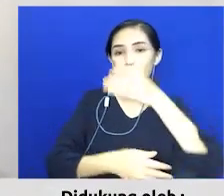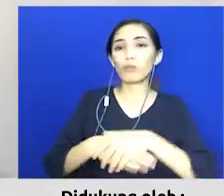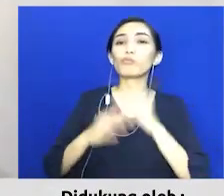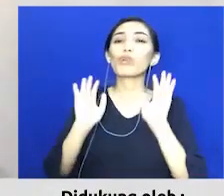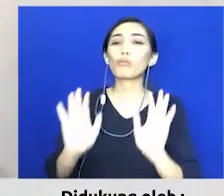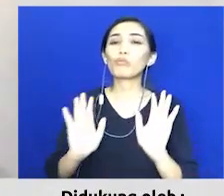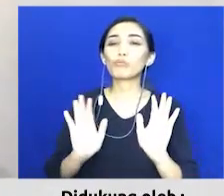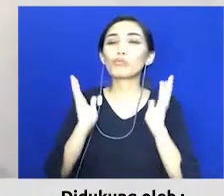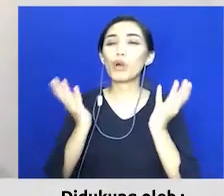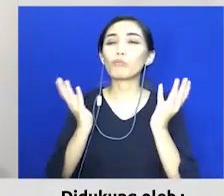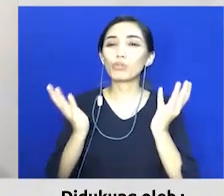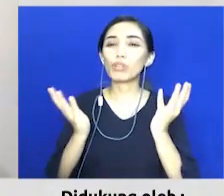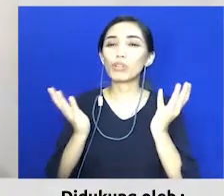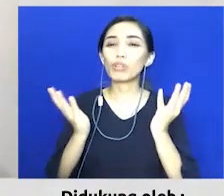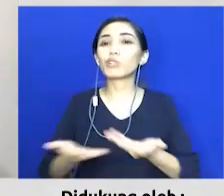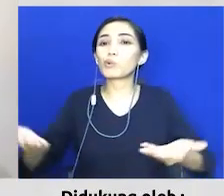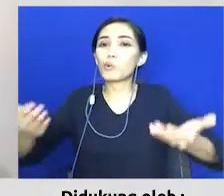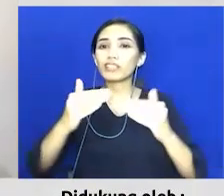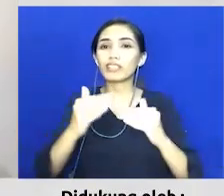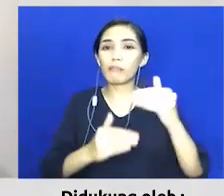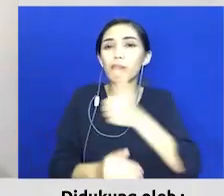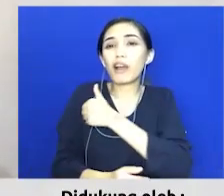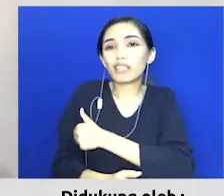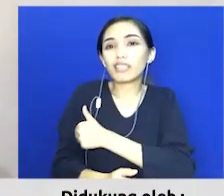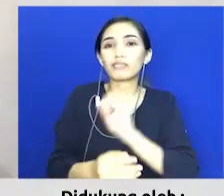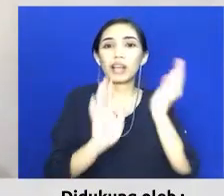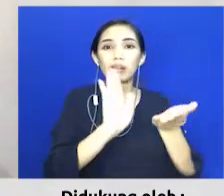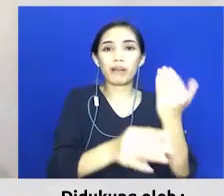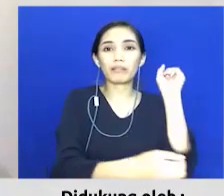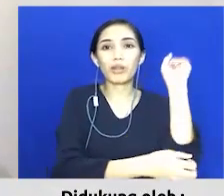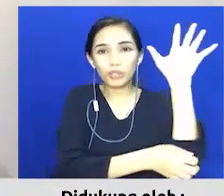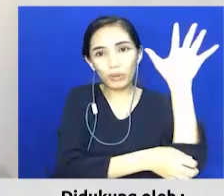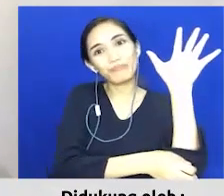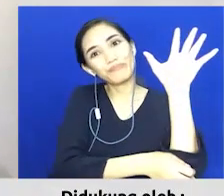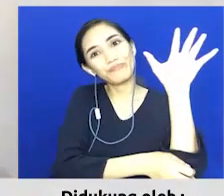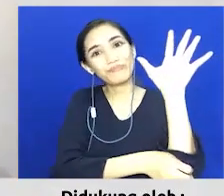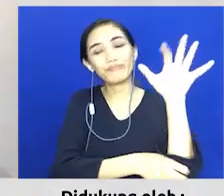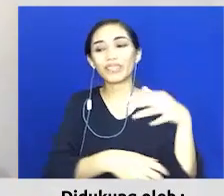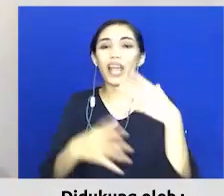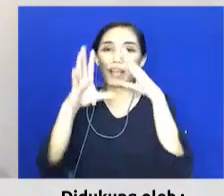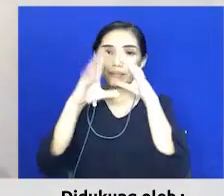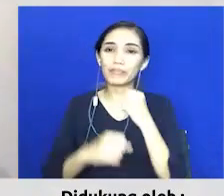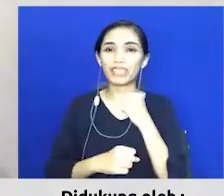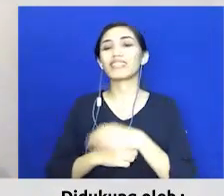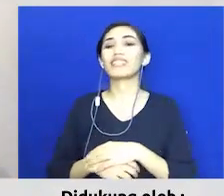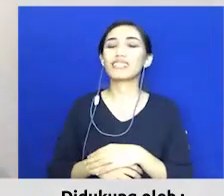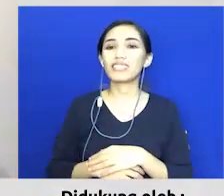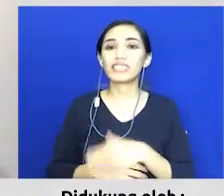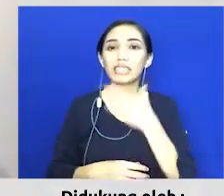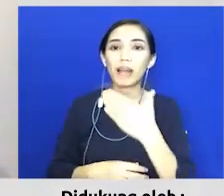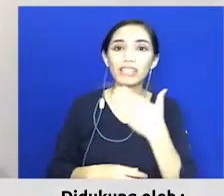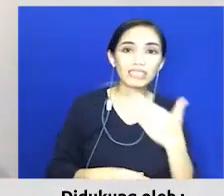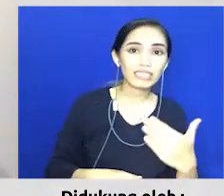lagi perkembangan baru, karena mudah-mudahan situasi akan membaik setelah bulan Maret ini dan kita bisa kembali ke bioskop, mudah-mudahan, Pak.